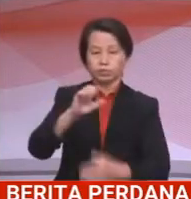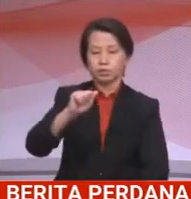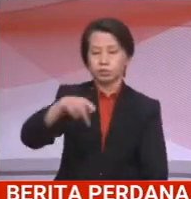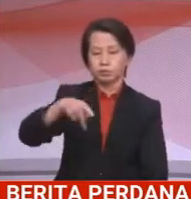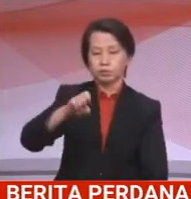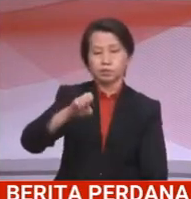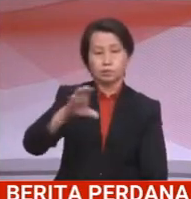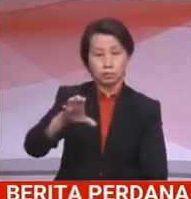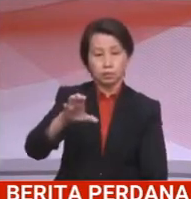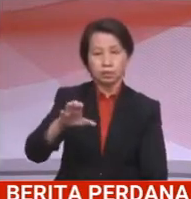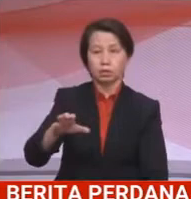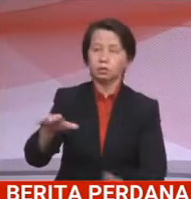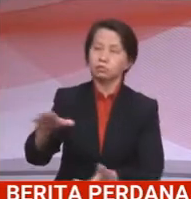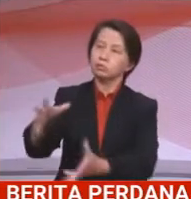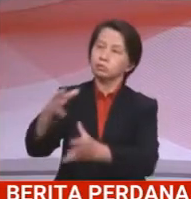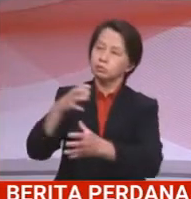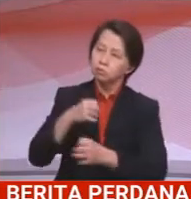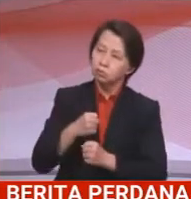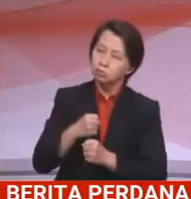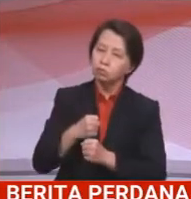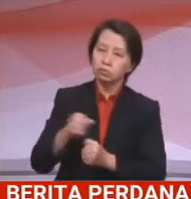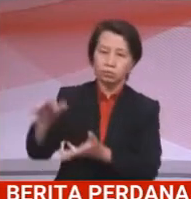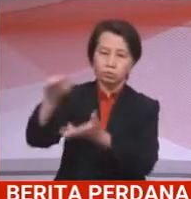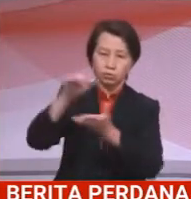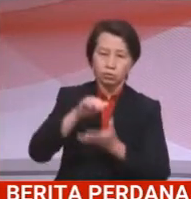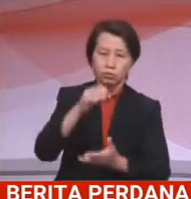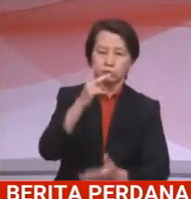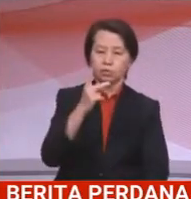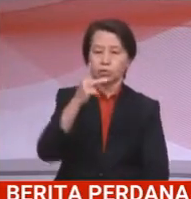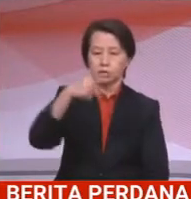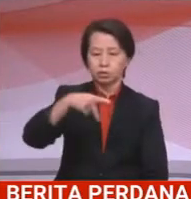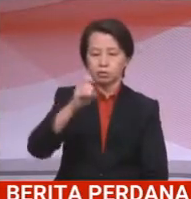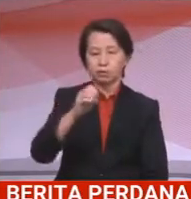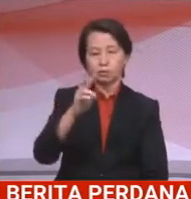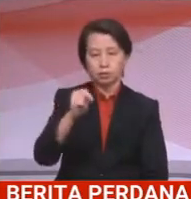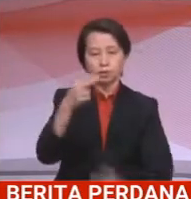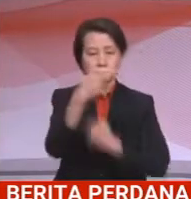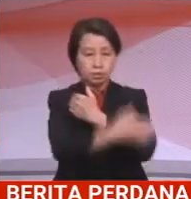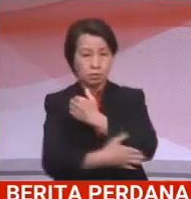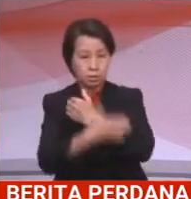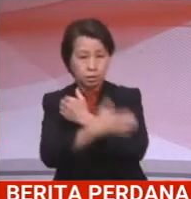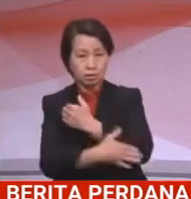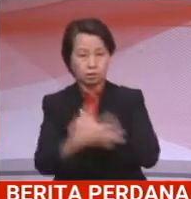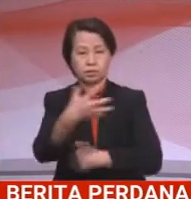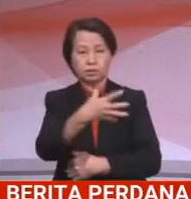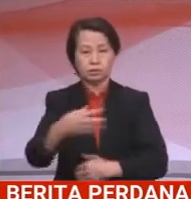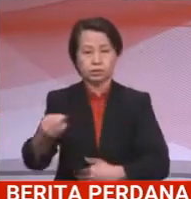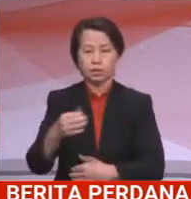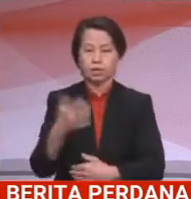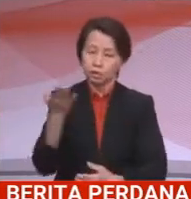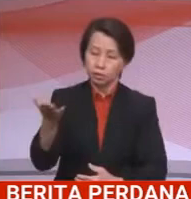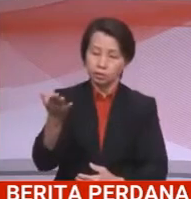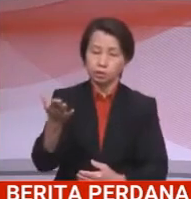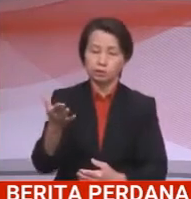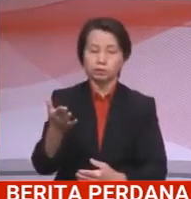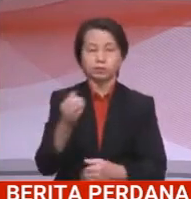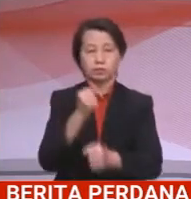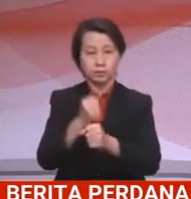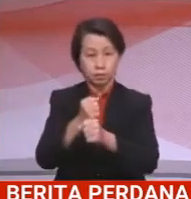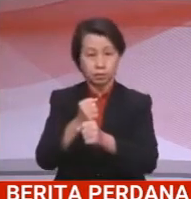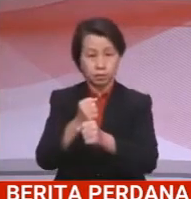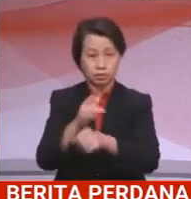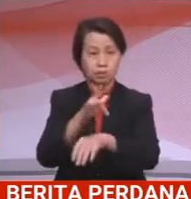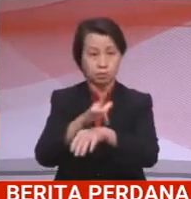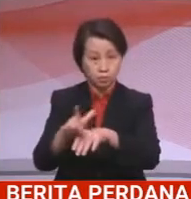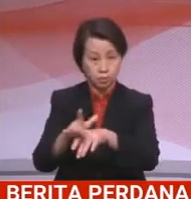countries menyumbang kepada KDNK negara tersebut dan juga kepada dia punya employment. Jadi